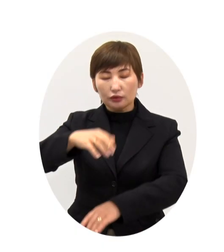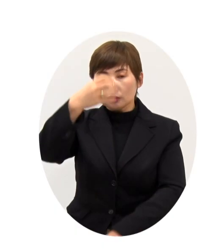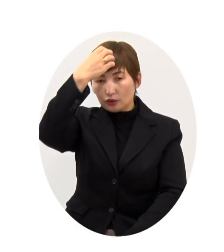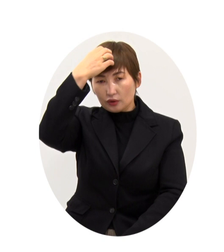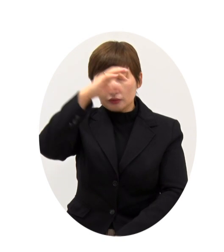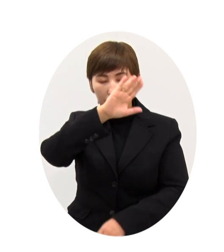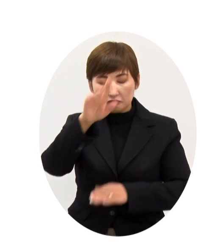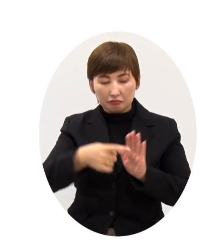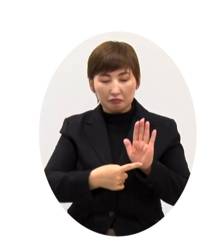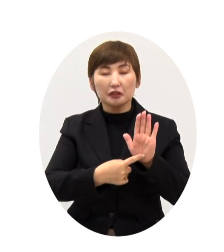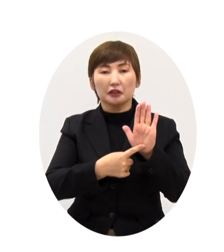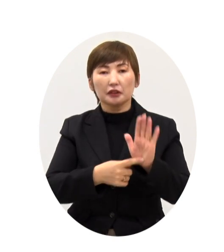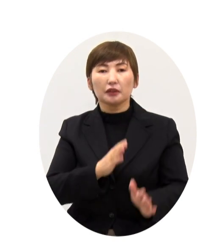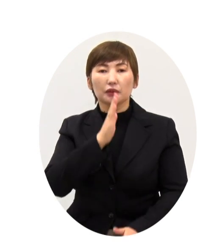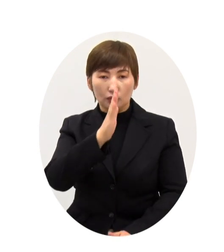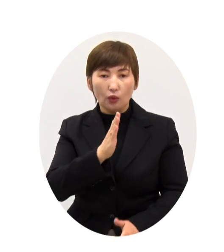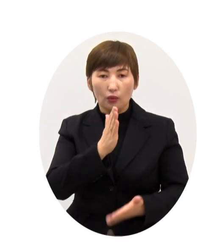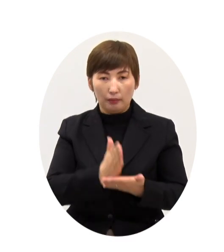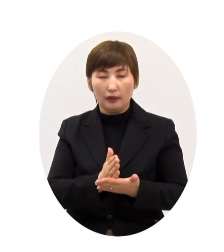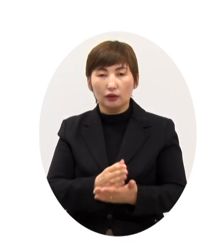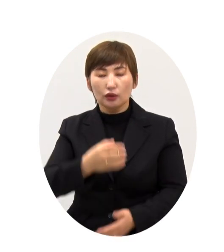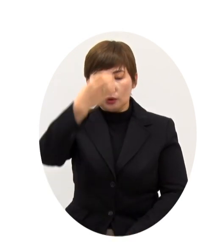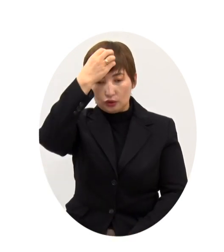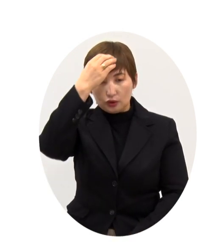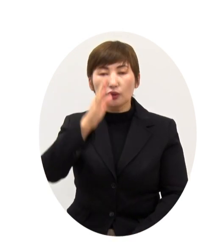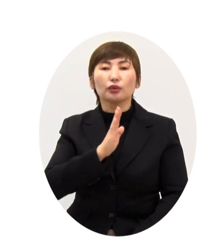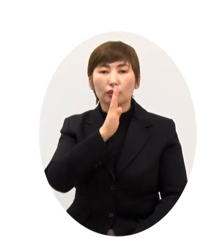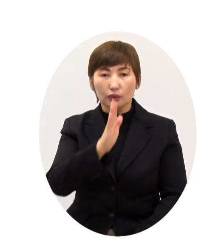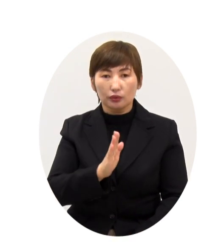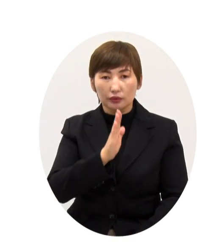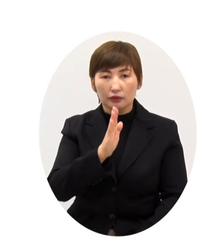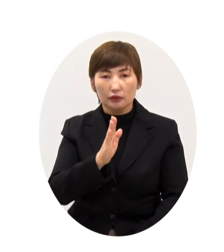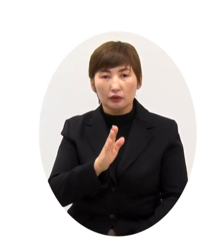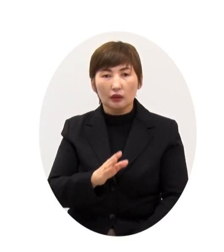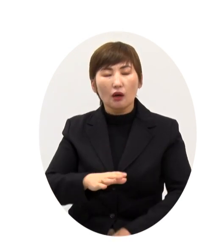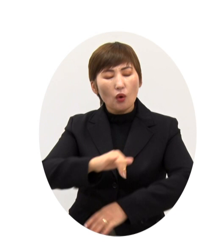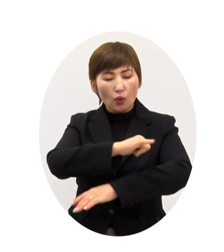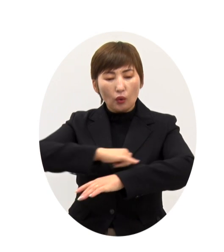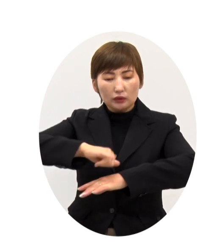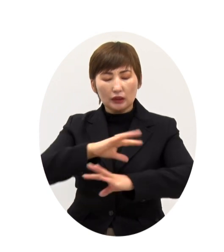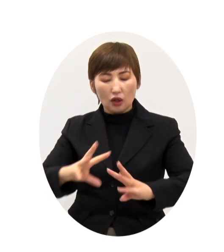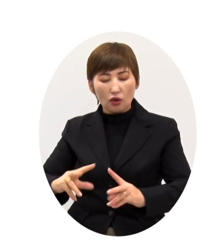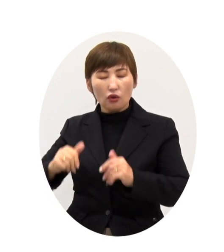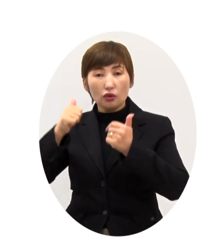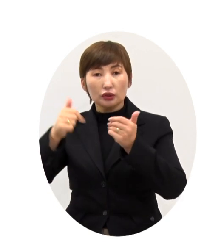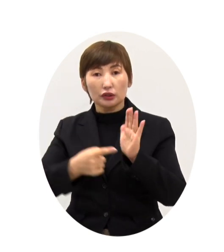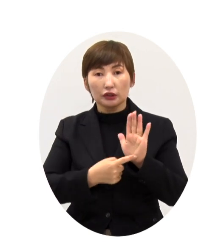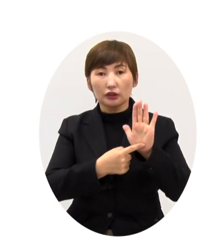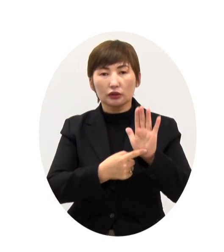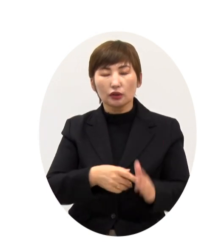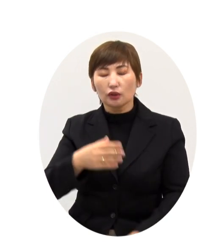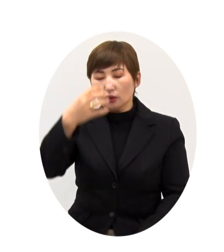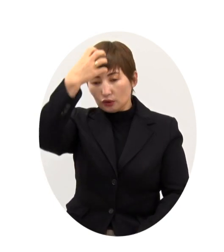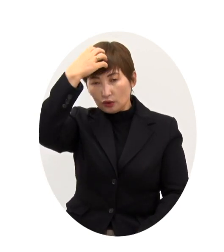юм. Монгол улсын төрийн дуулалын ашиглал нь улсын ха сүр хүч мандал хүндэтгэлийг илтгэн харуулдаг.